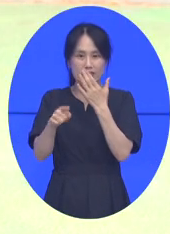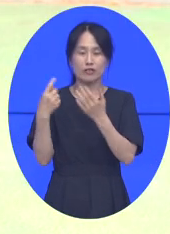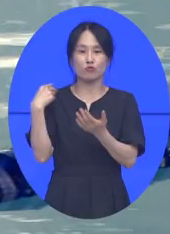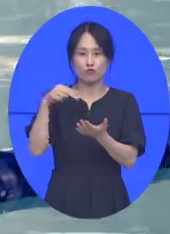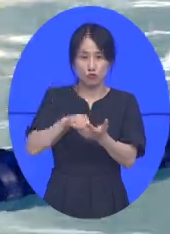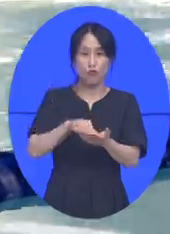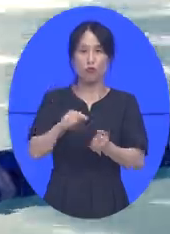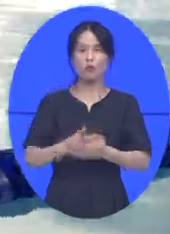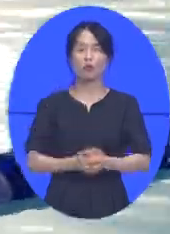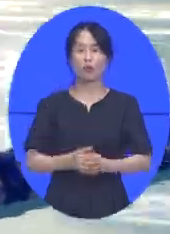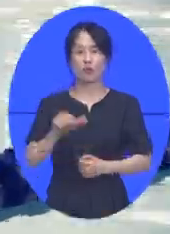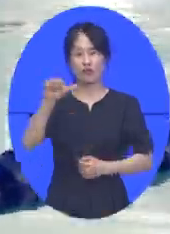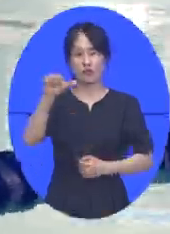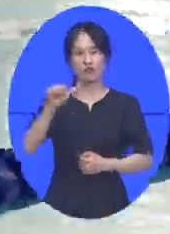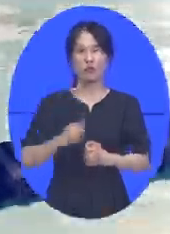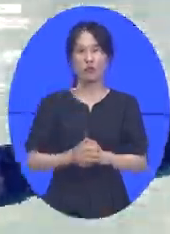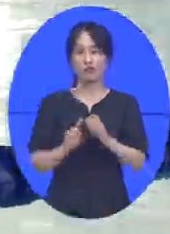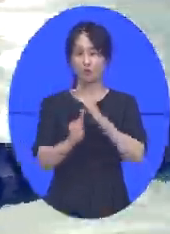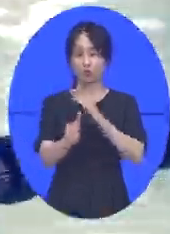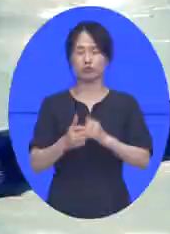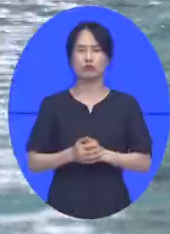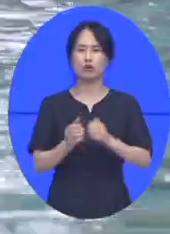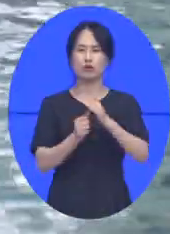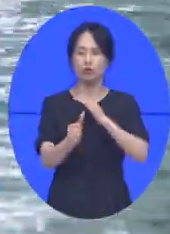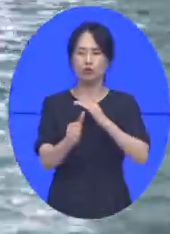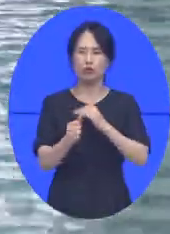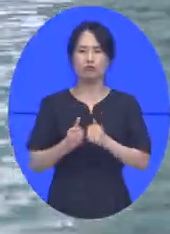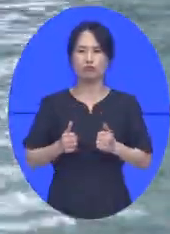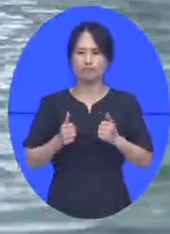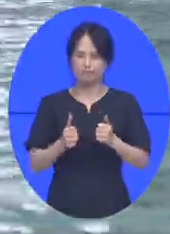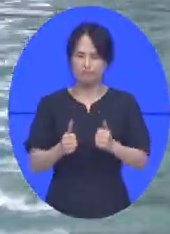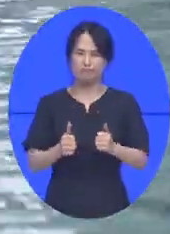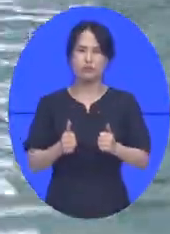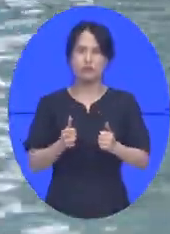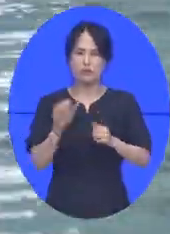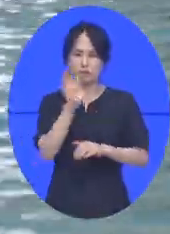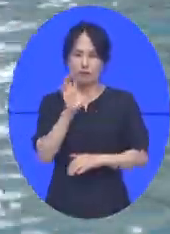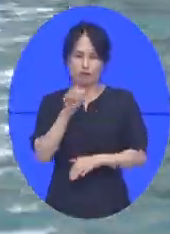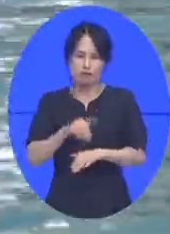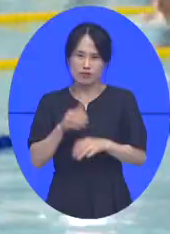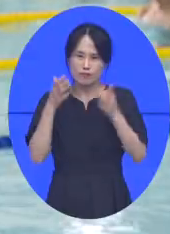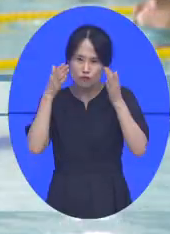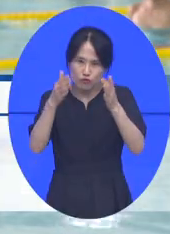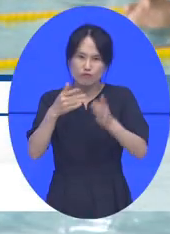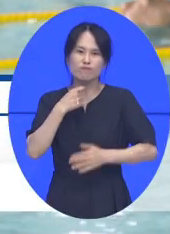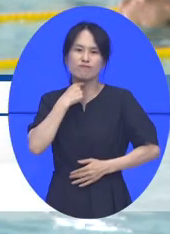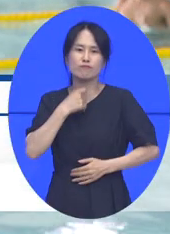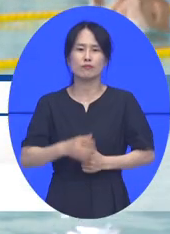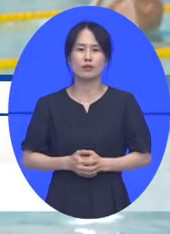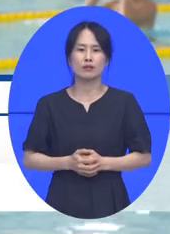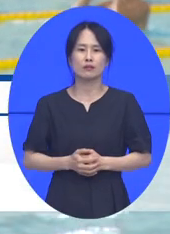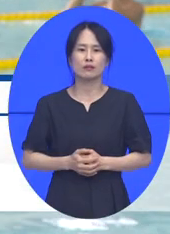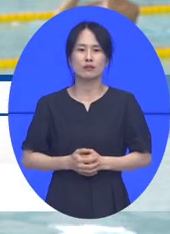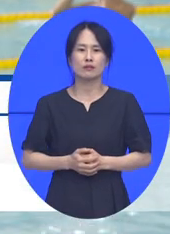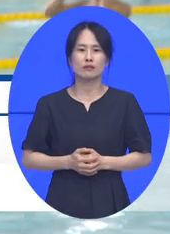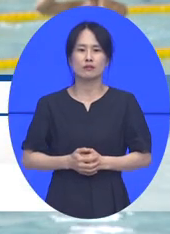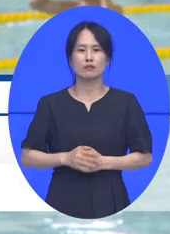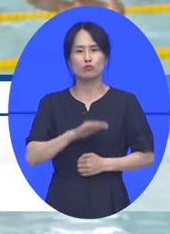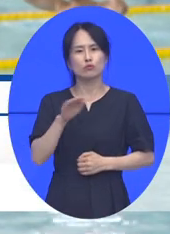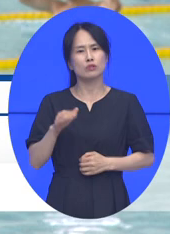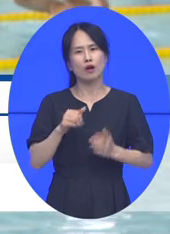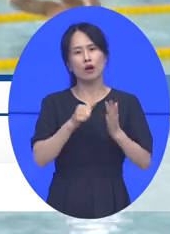근대오종 선수입니다. 선수들은 오롯이 훈련과 경기에만 집중할 수 있기를 바랍니다. 아무래도 저희가